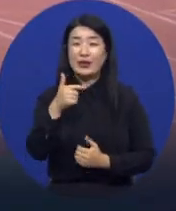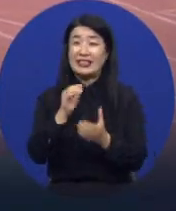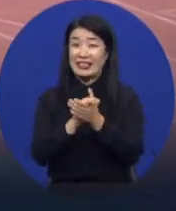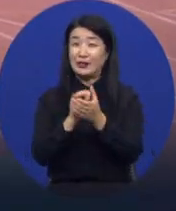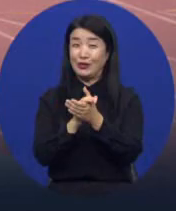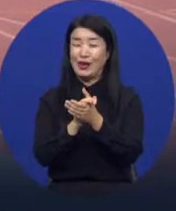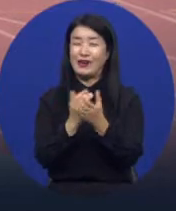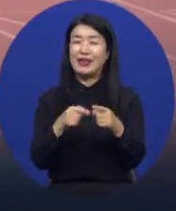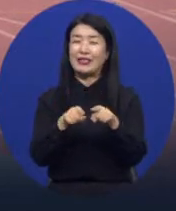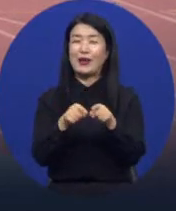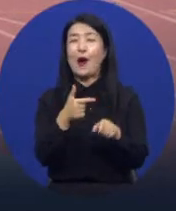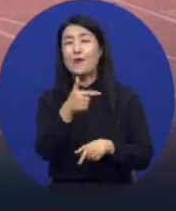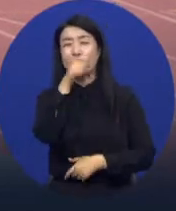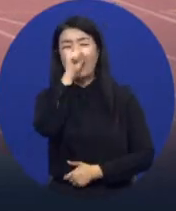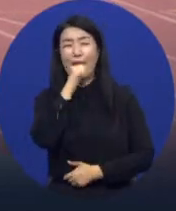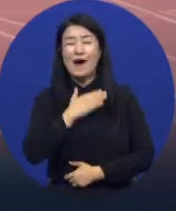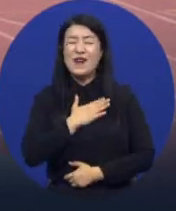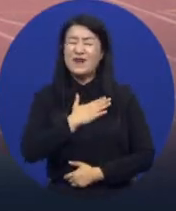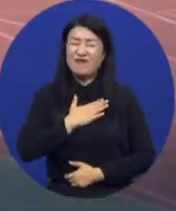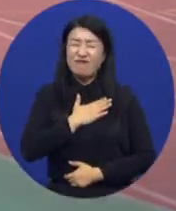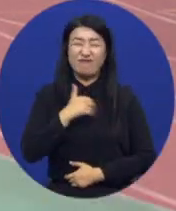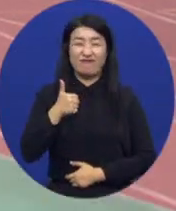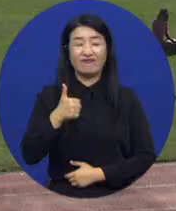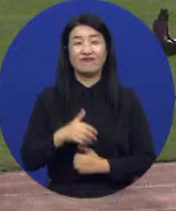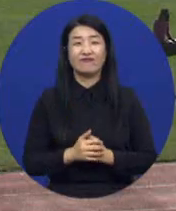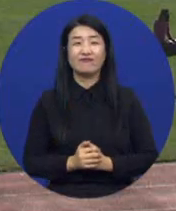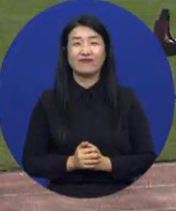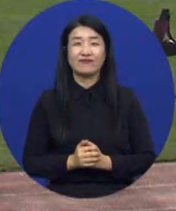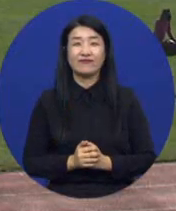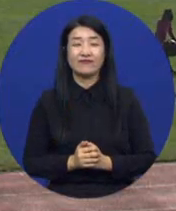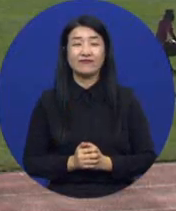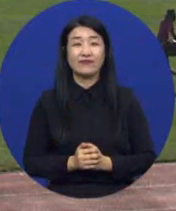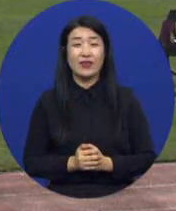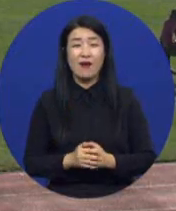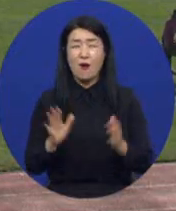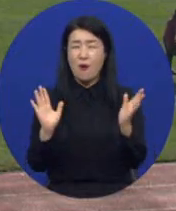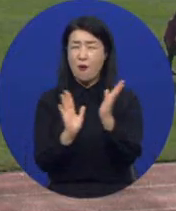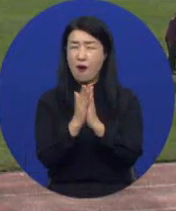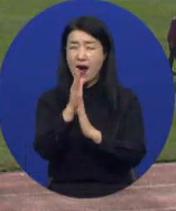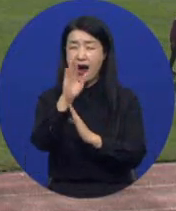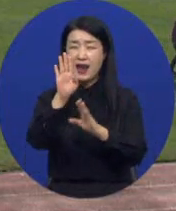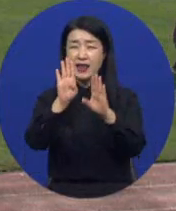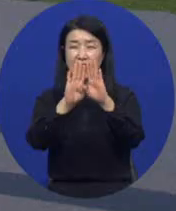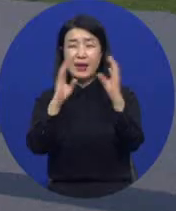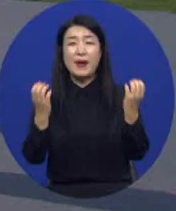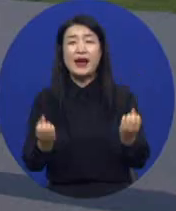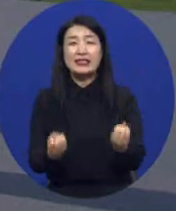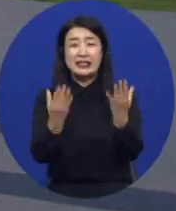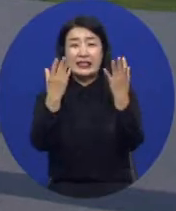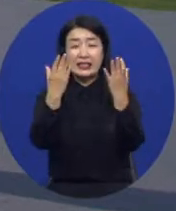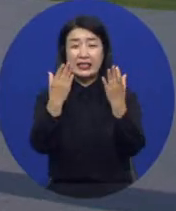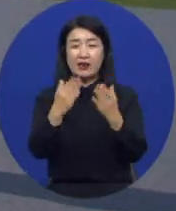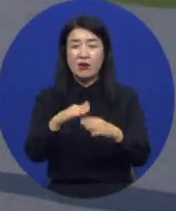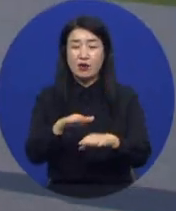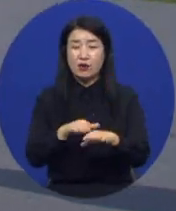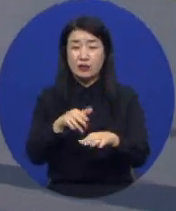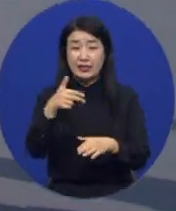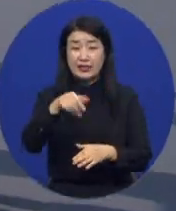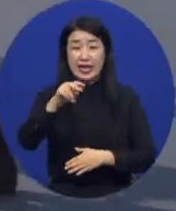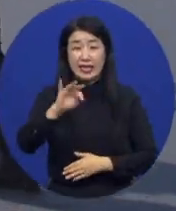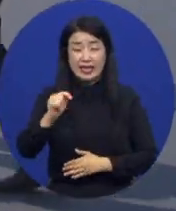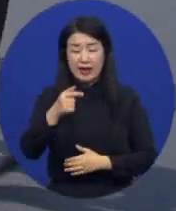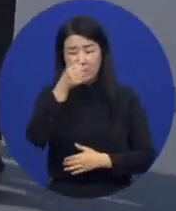좋고요. 뿌듯합니다. 1등에서. 화려한 개막식에서는 장인이 만든 제주 옹기에